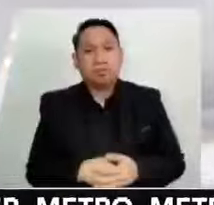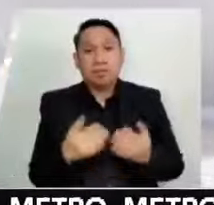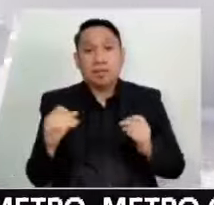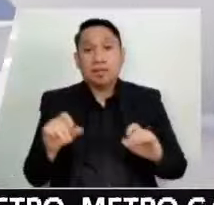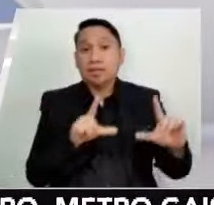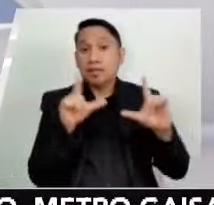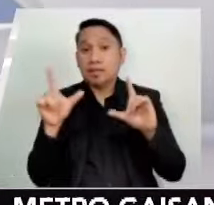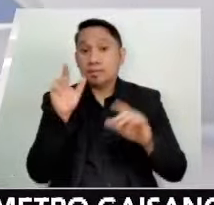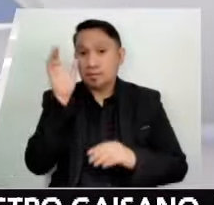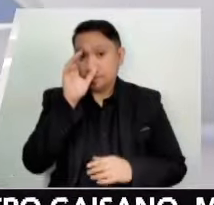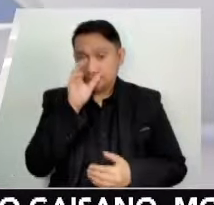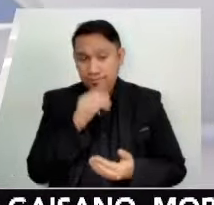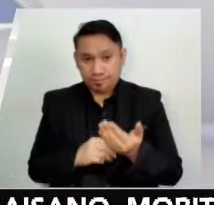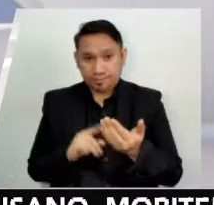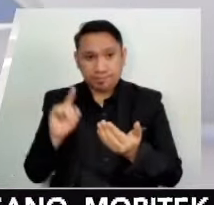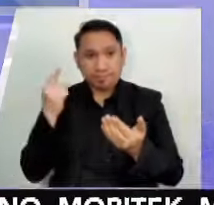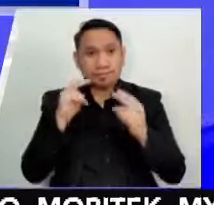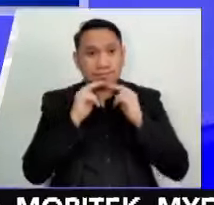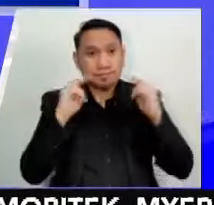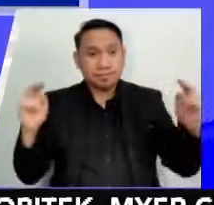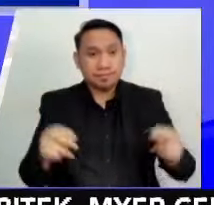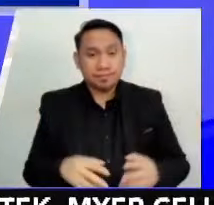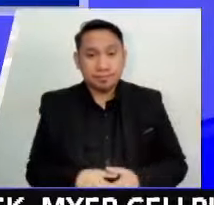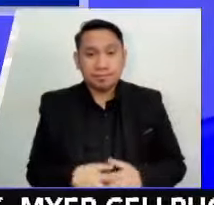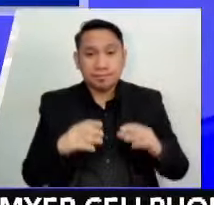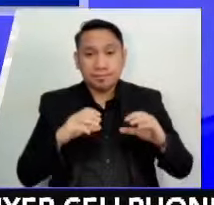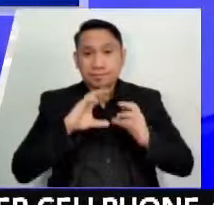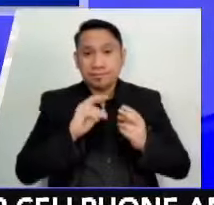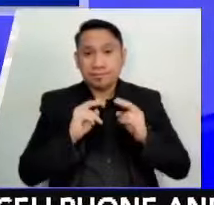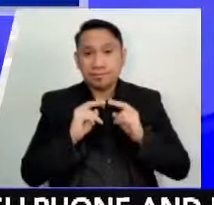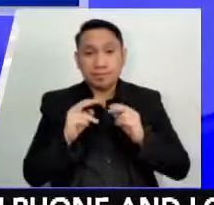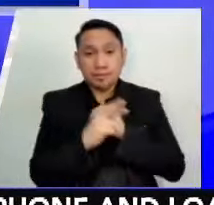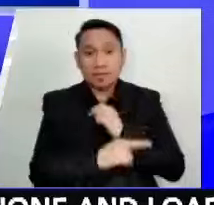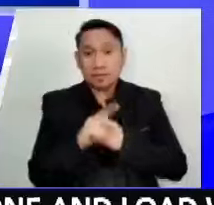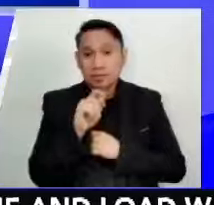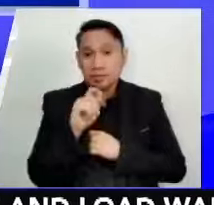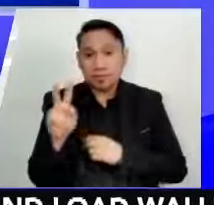balita Si Fe Marie dumabok ng GMA Regional TV